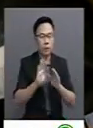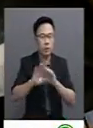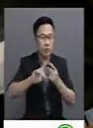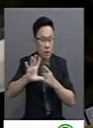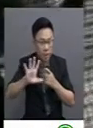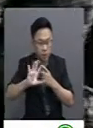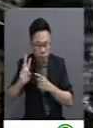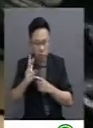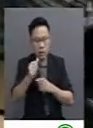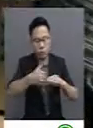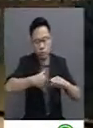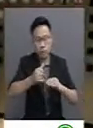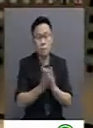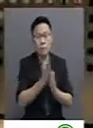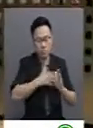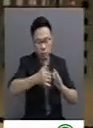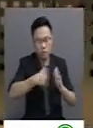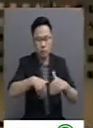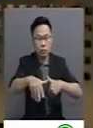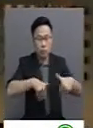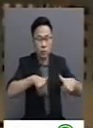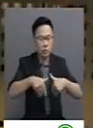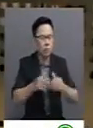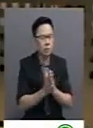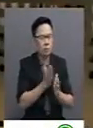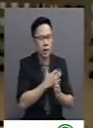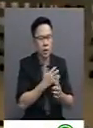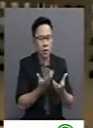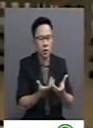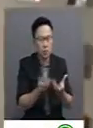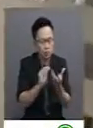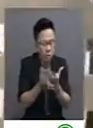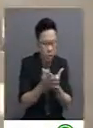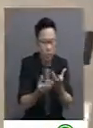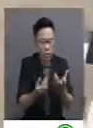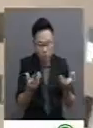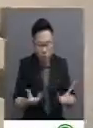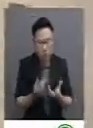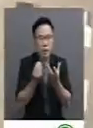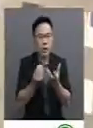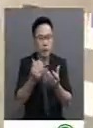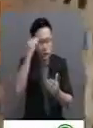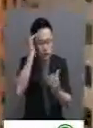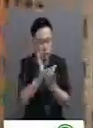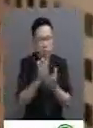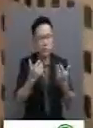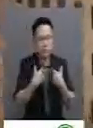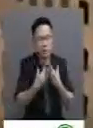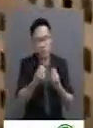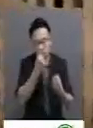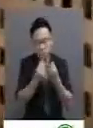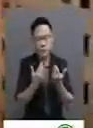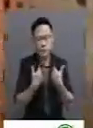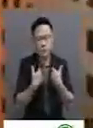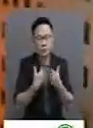ประตู6ได้นอกจากนี้ก็ยังมีประชาชนและพระภิกษุนำเอาผลไม้แล้วก็อาหารมาให้กับตำรวจชุดควบคุมฝูงช